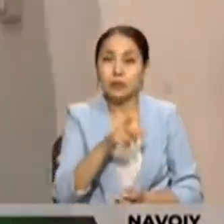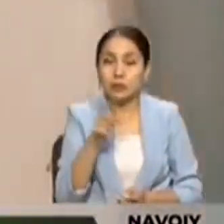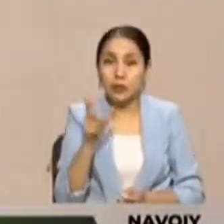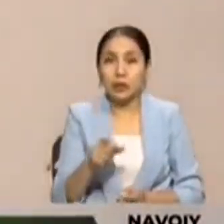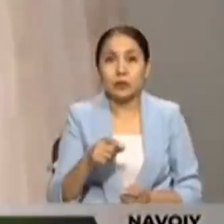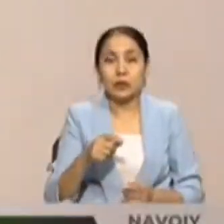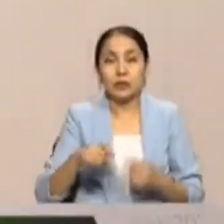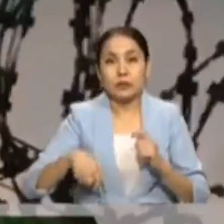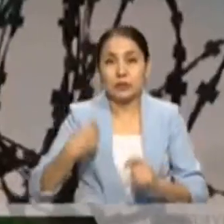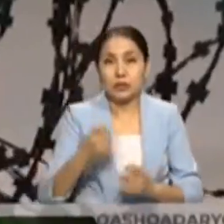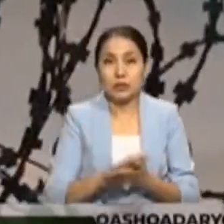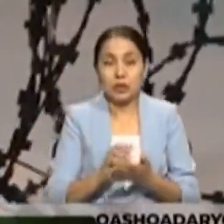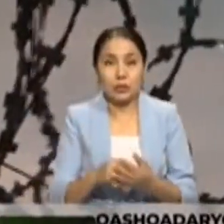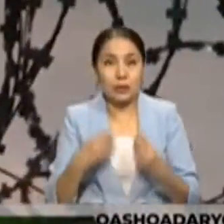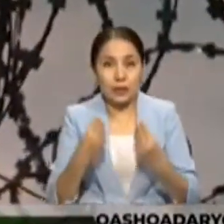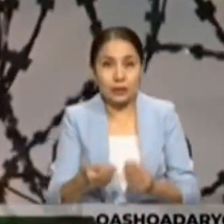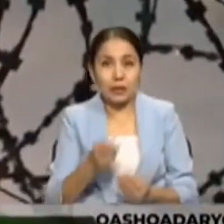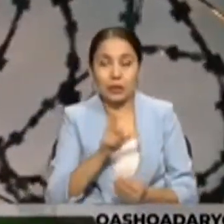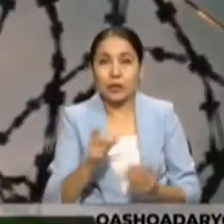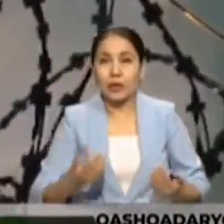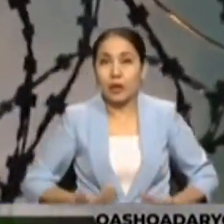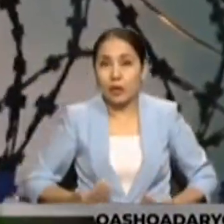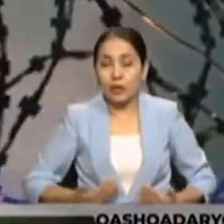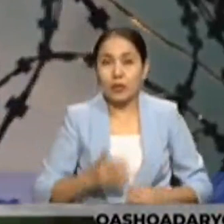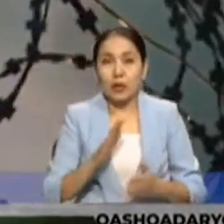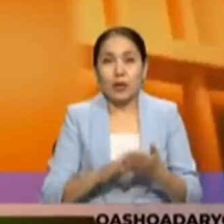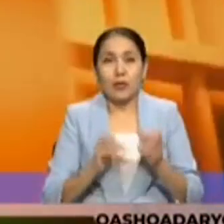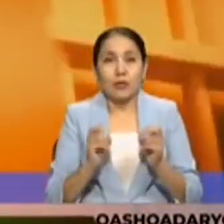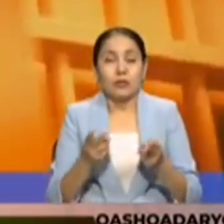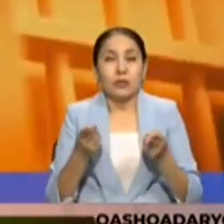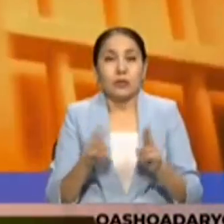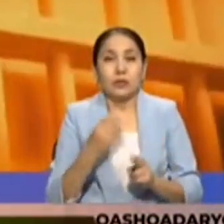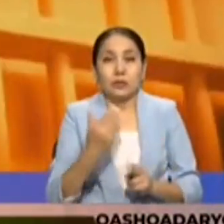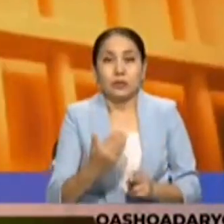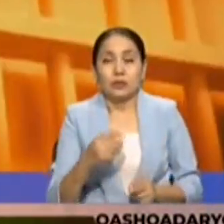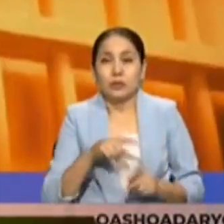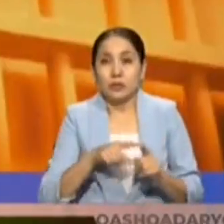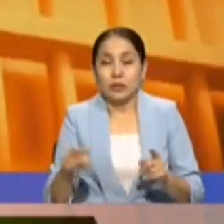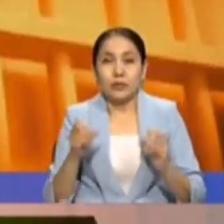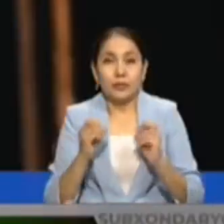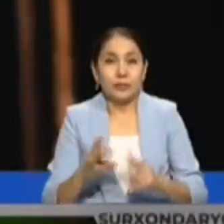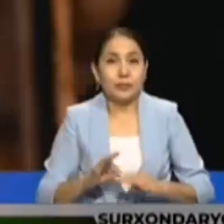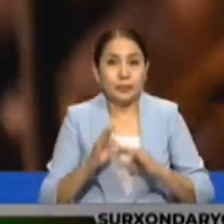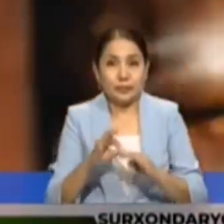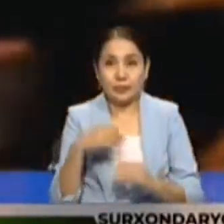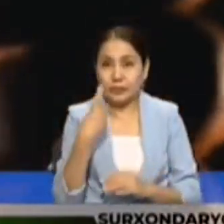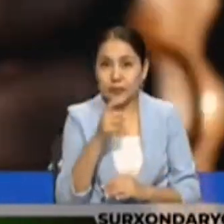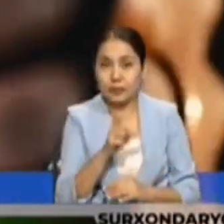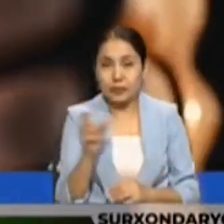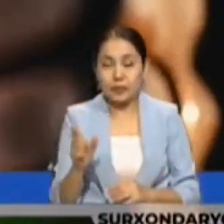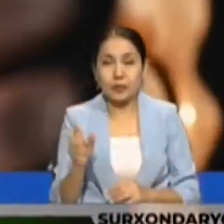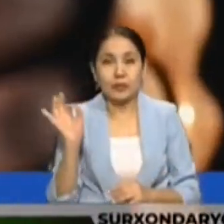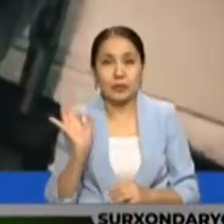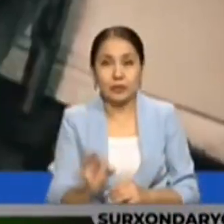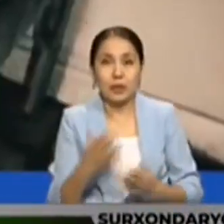ziyon yetadigan hollar bo'lsa, ularning hayotlari xavf ostida qolsa, ana shu xavfni tug'dirayotgan shaxslarga nisbatan keskin